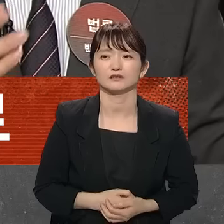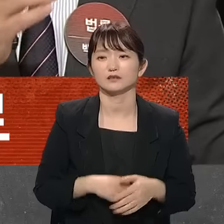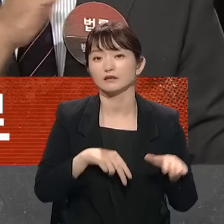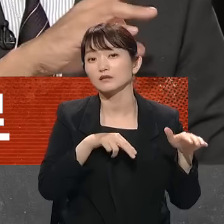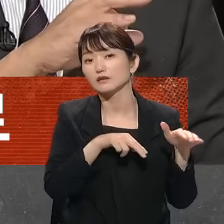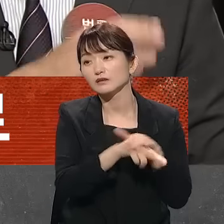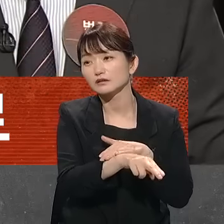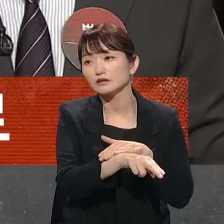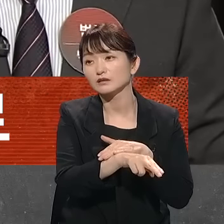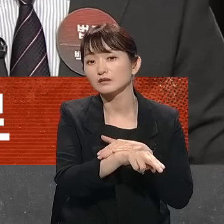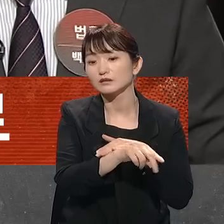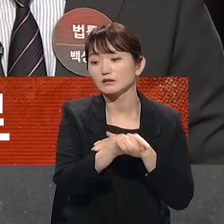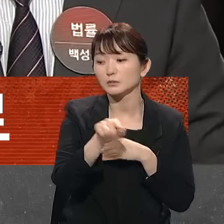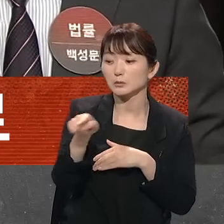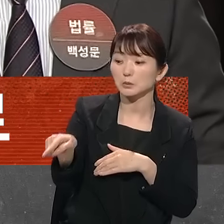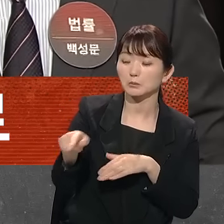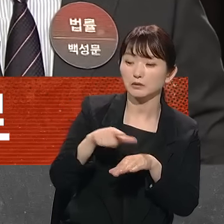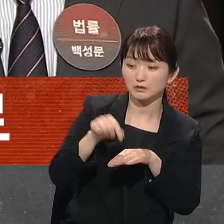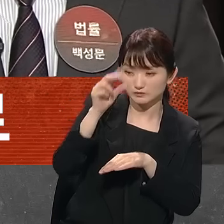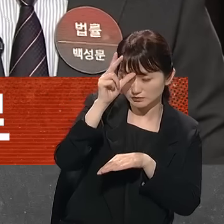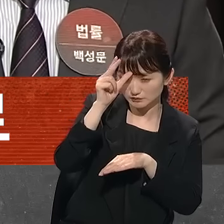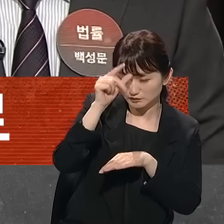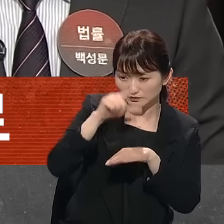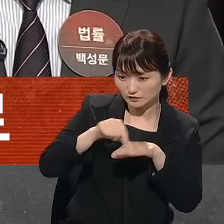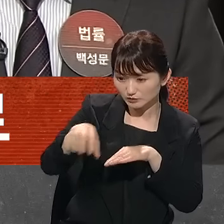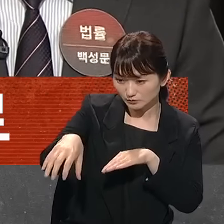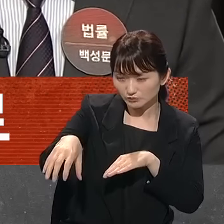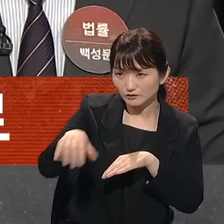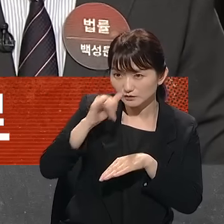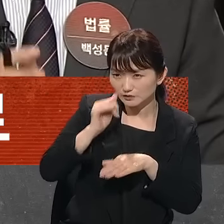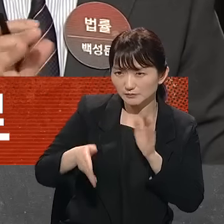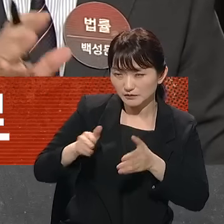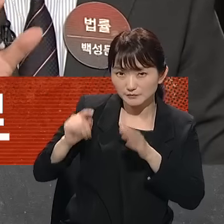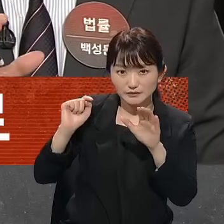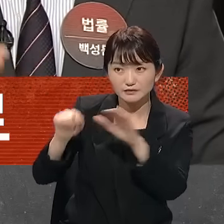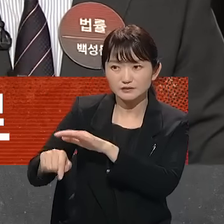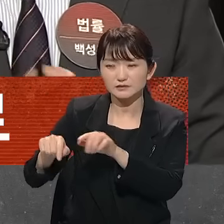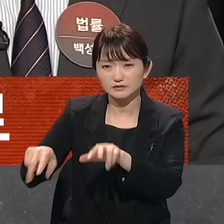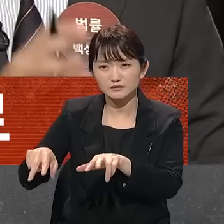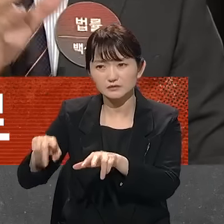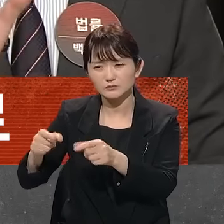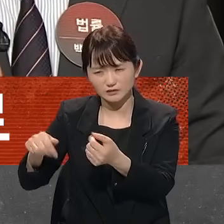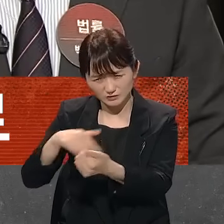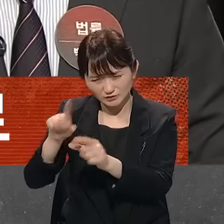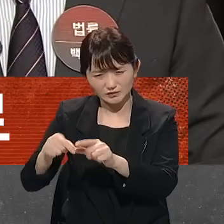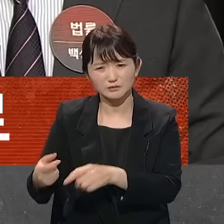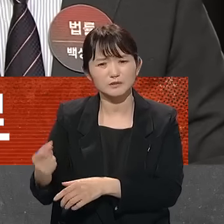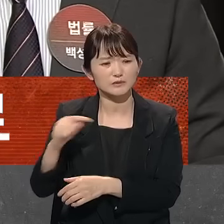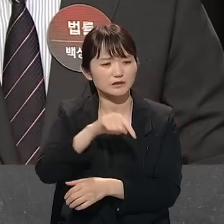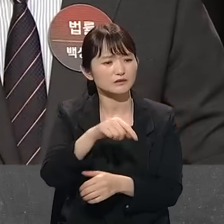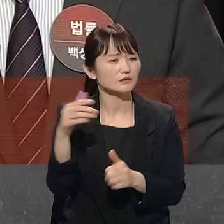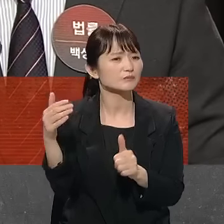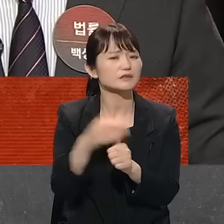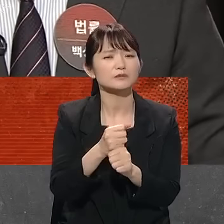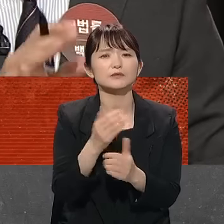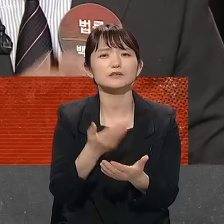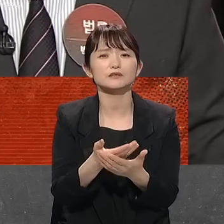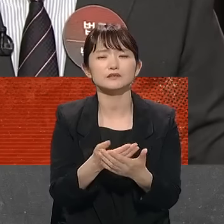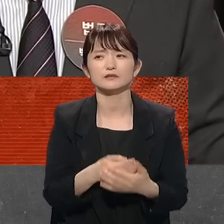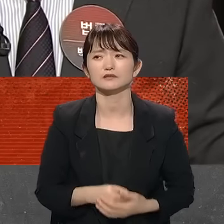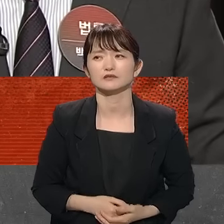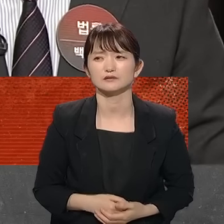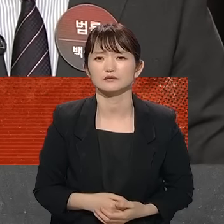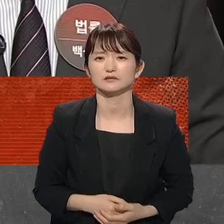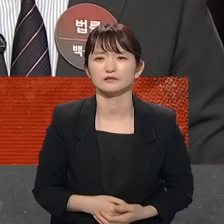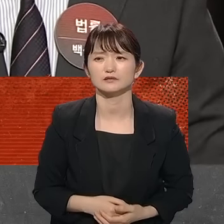도망가려는 상황에서 옆에 보니까 지구대가 있어서 이제 빨리 가가지고 아 지금 이러이러한 상황이 있으니까 빨리 좀 잡아달라고 했는데, 일단 제보자